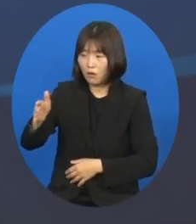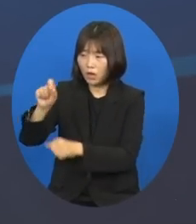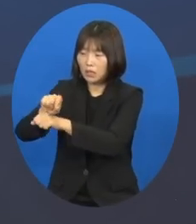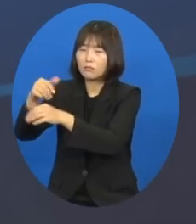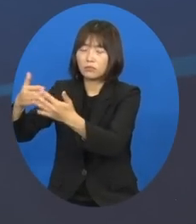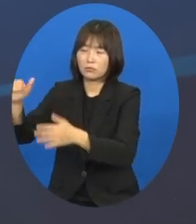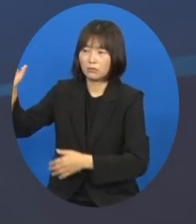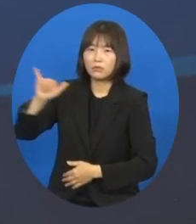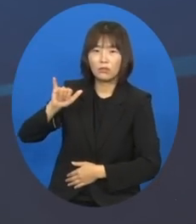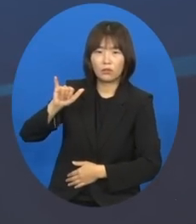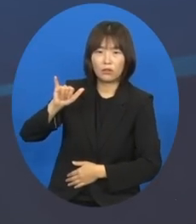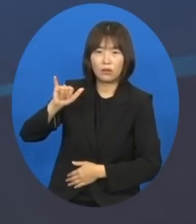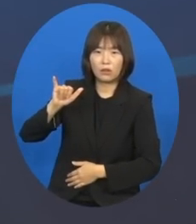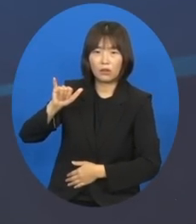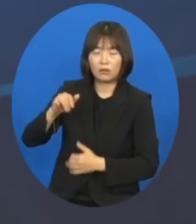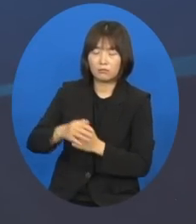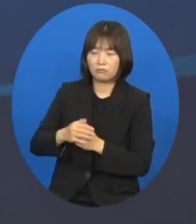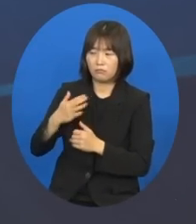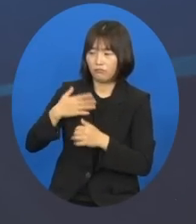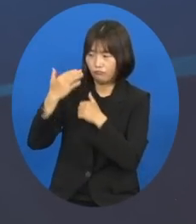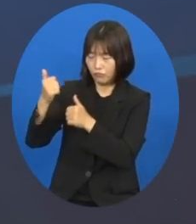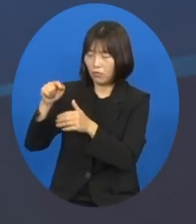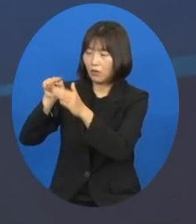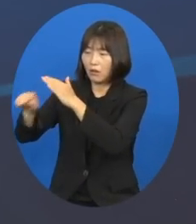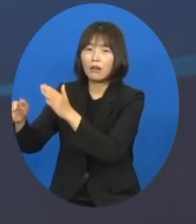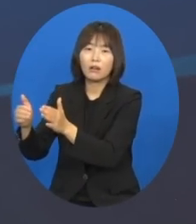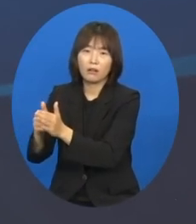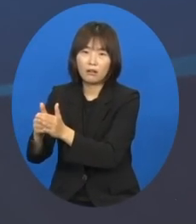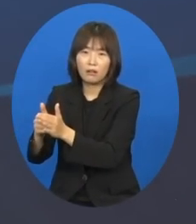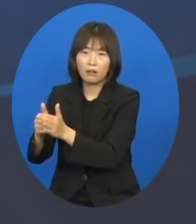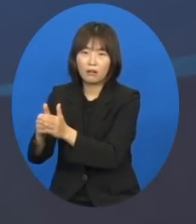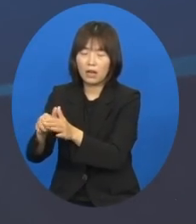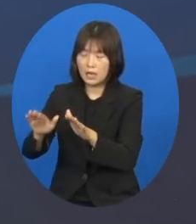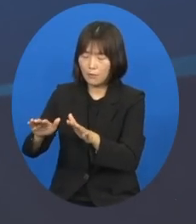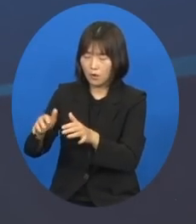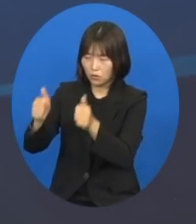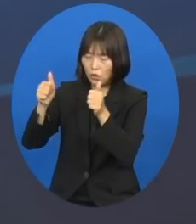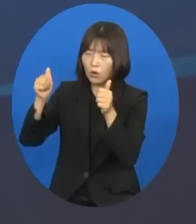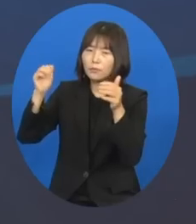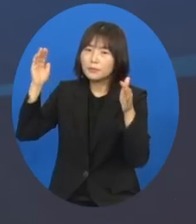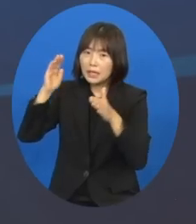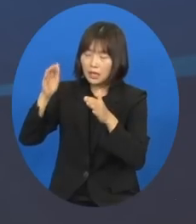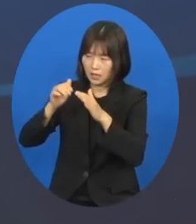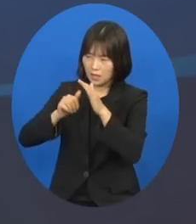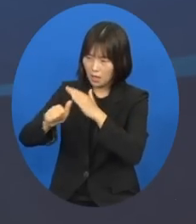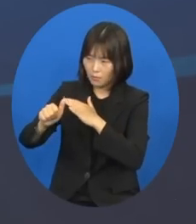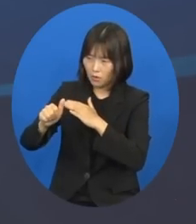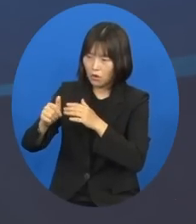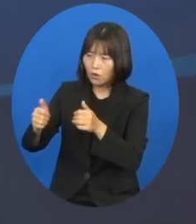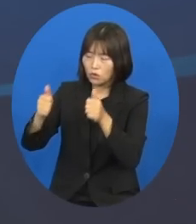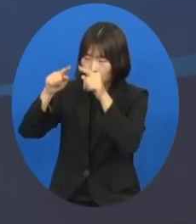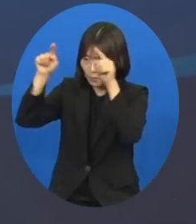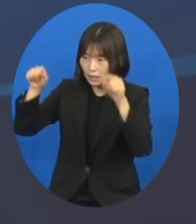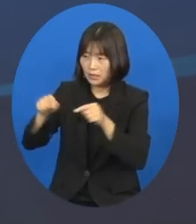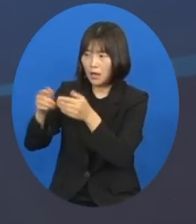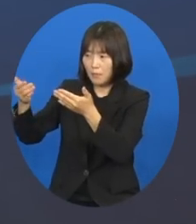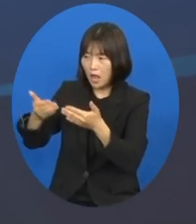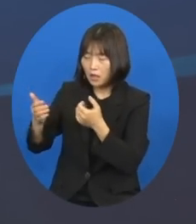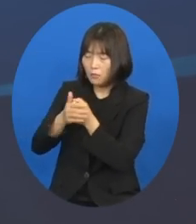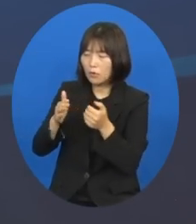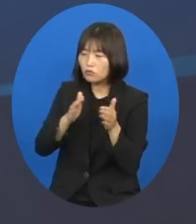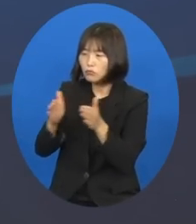왔습니다과 사무실로 오래요 갔습니다 이번에 졸업생 대표로 졸업장을 받게 되었으니 준비하라는